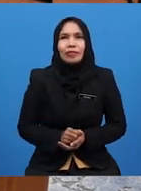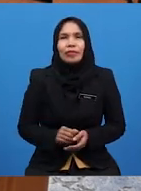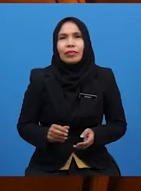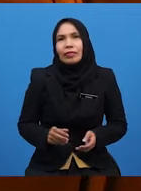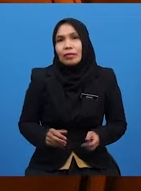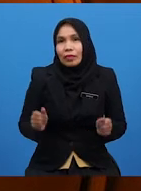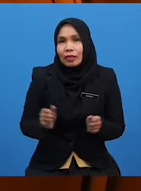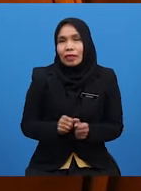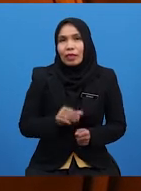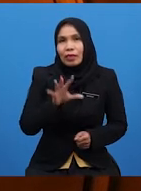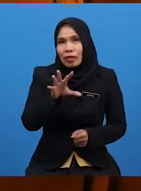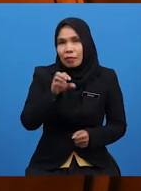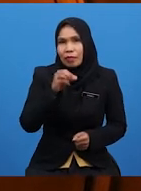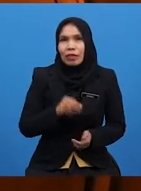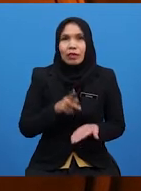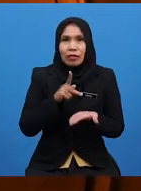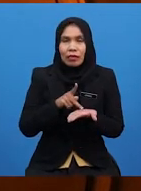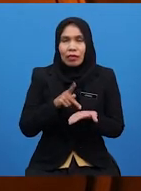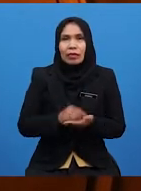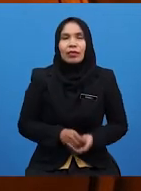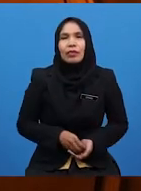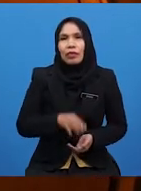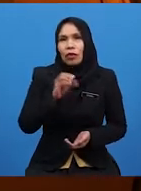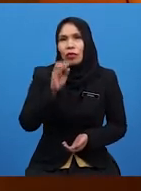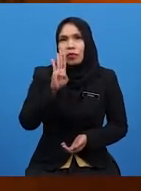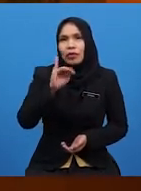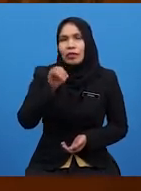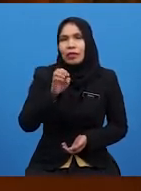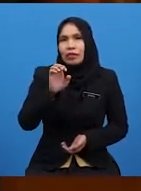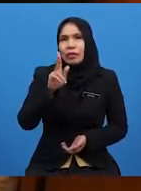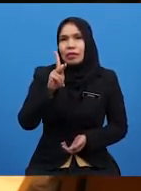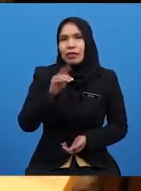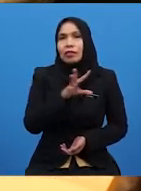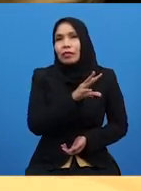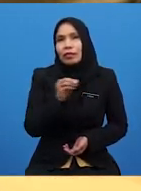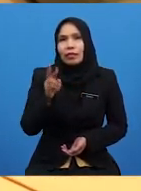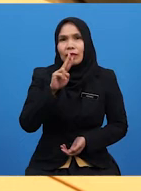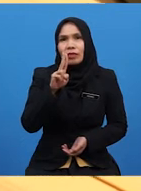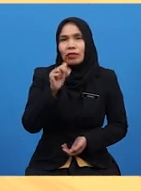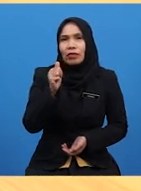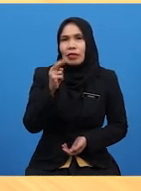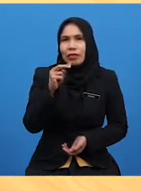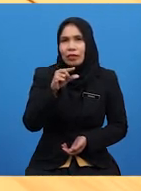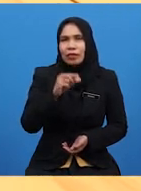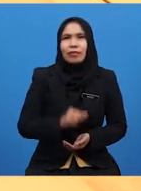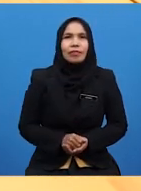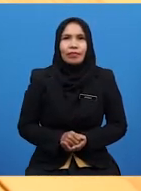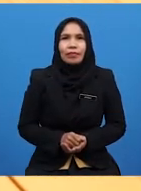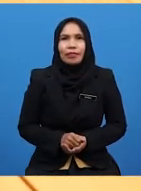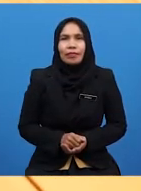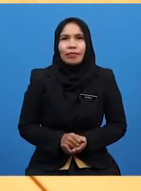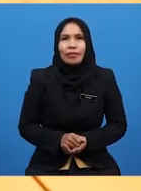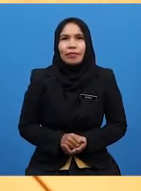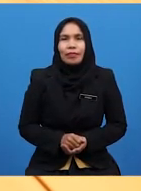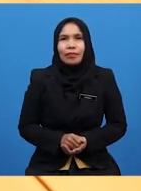dan ruang size tropezon bahan atau material misalnya aplikasi unsur